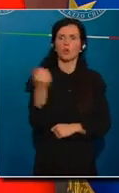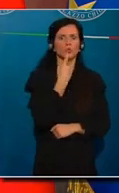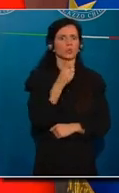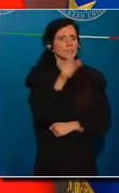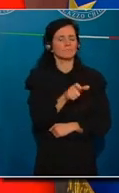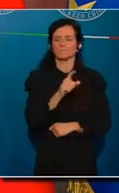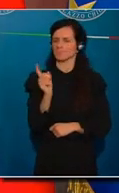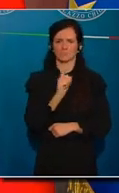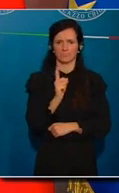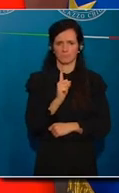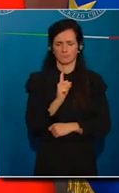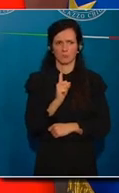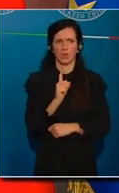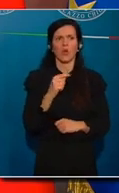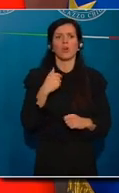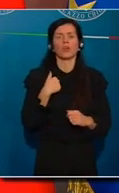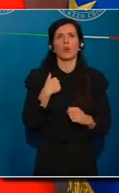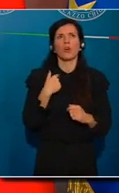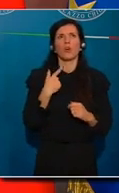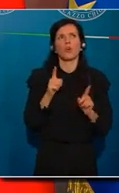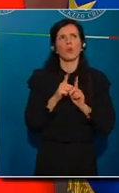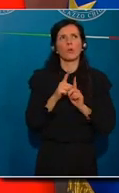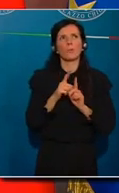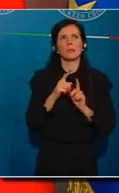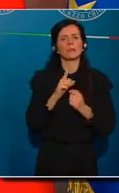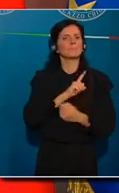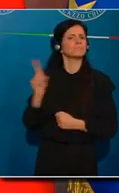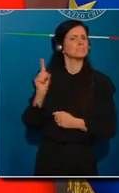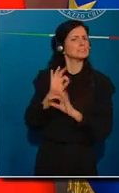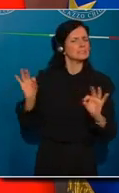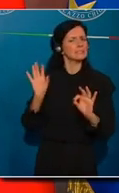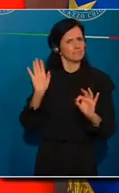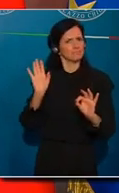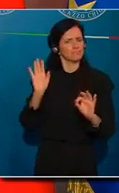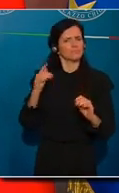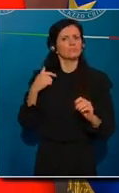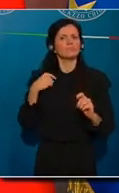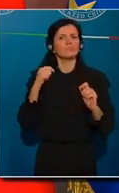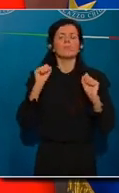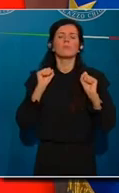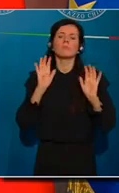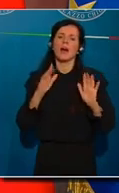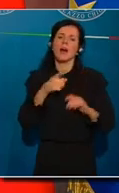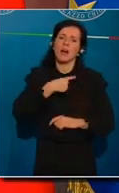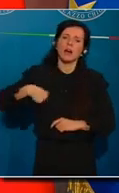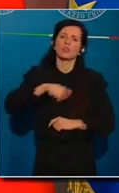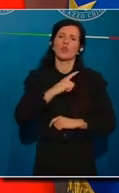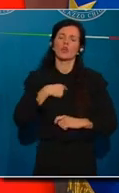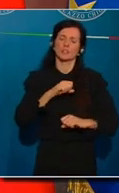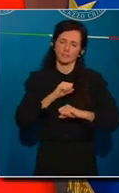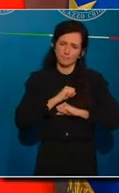che parta questo piano vaccinale, vediamo ovviamente il riscontro che ci sarà, ma noi confidiamo comunque di poter